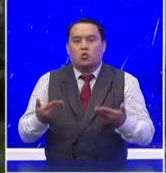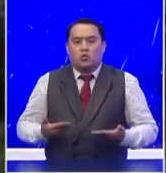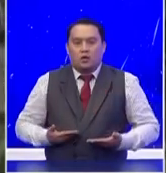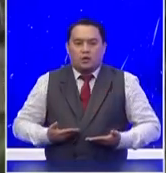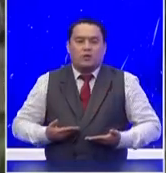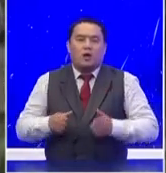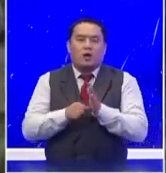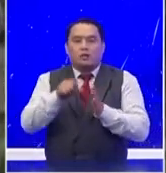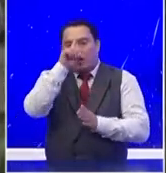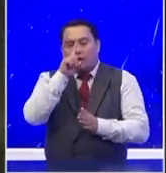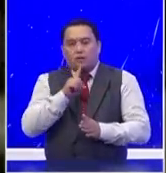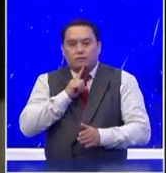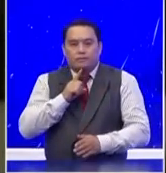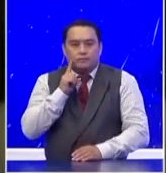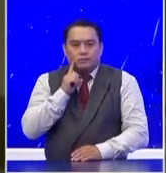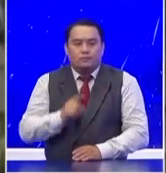визасыз 6 ай жүре алады.